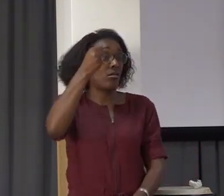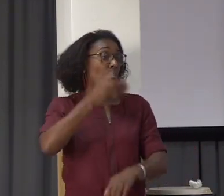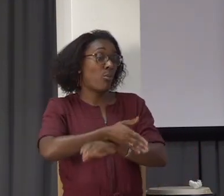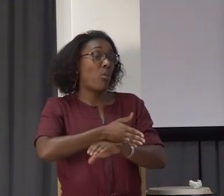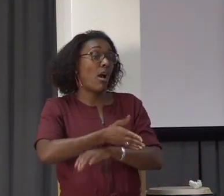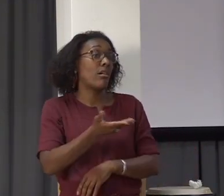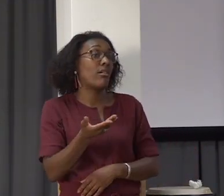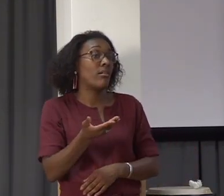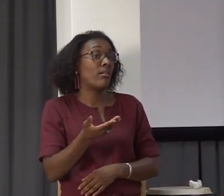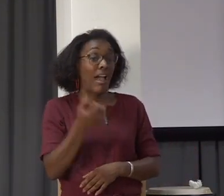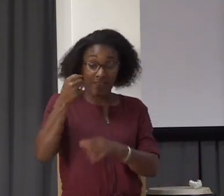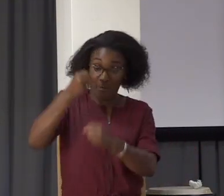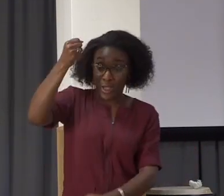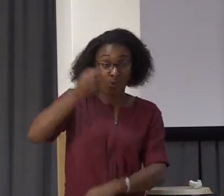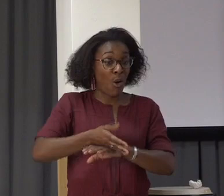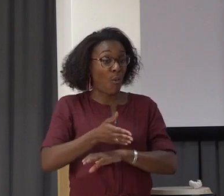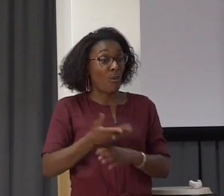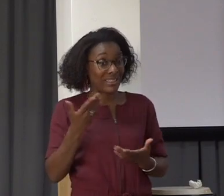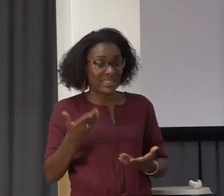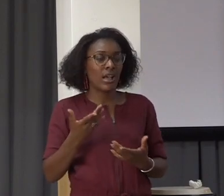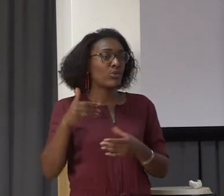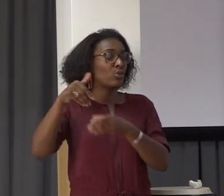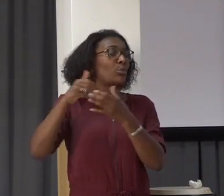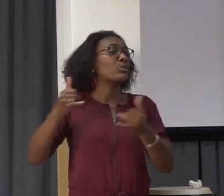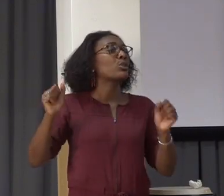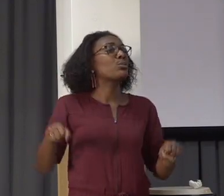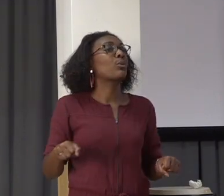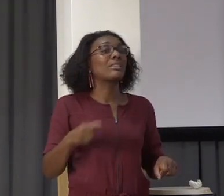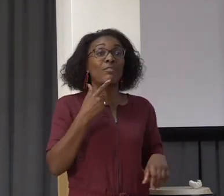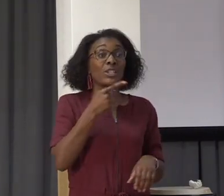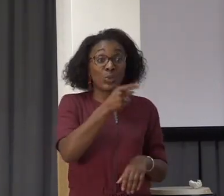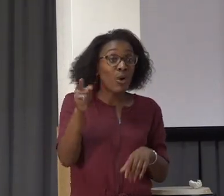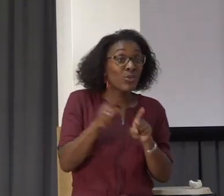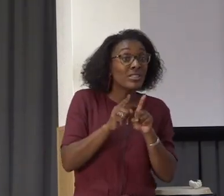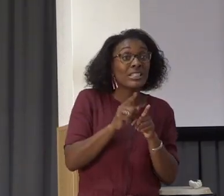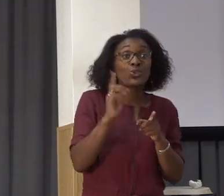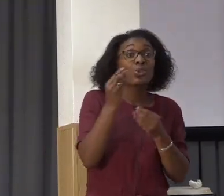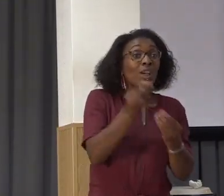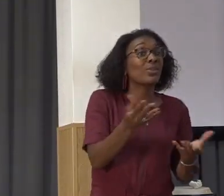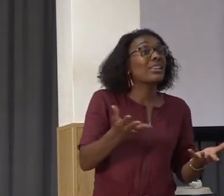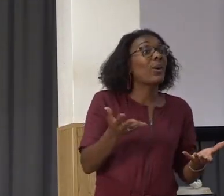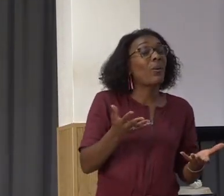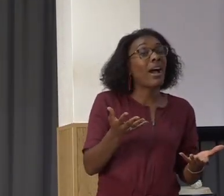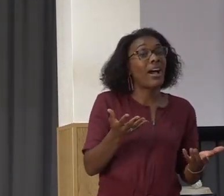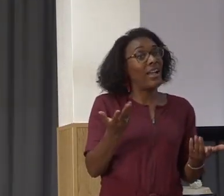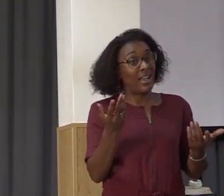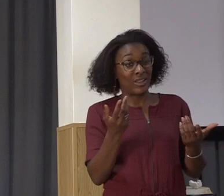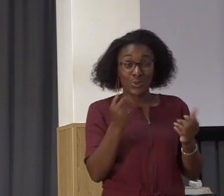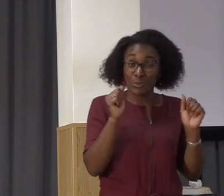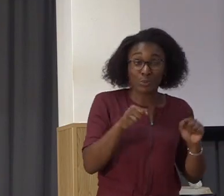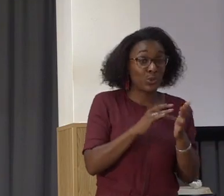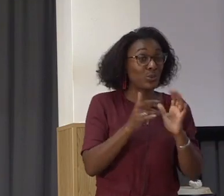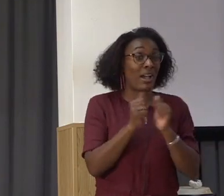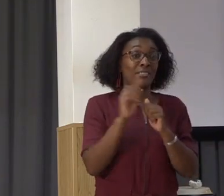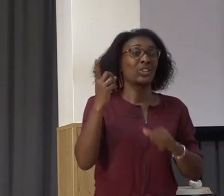main de la même manière? Nous pouvons tout accomplir par la puissance de Dieu. On se voit très